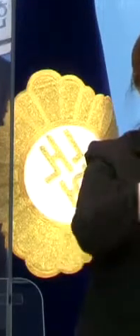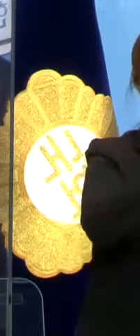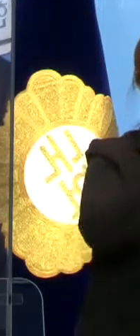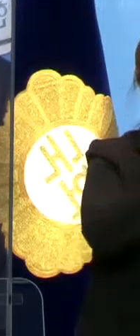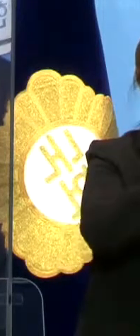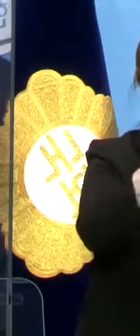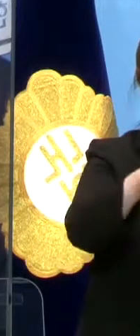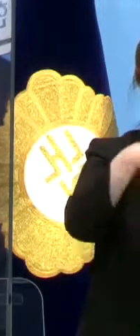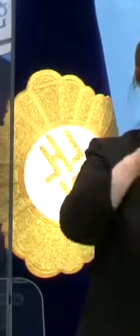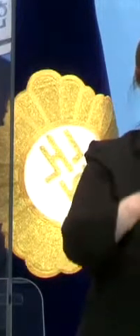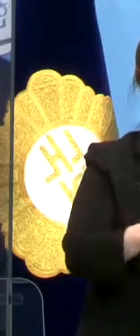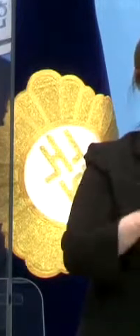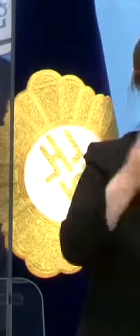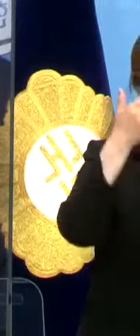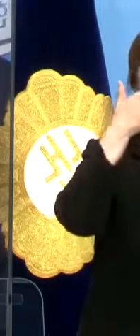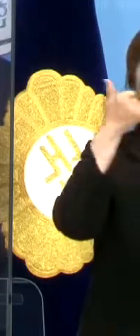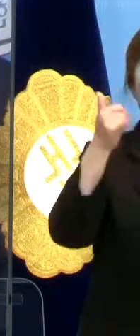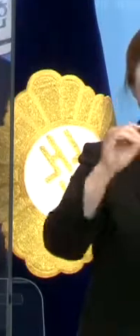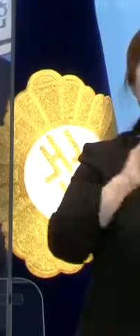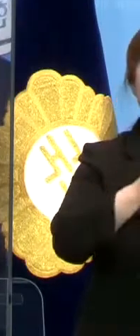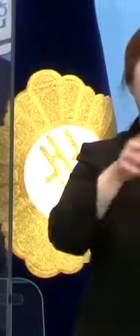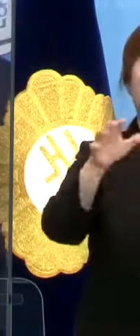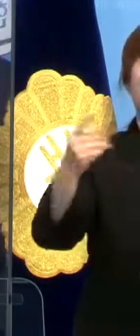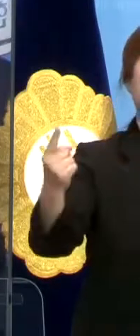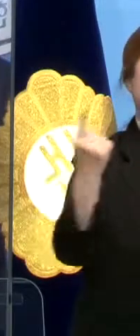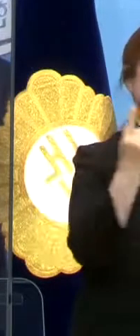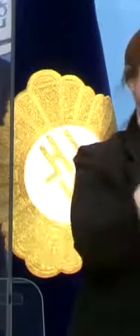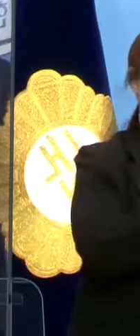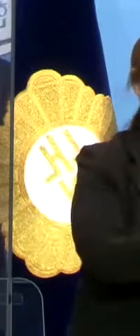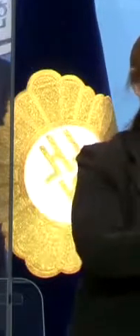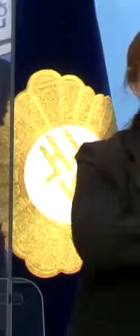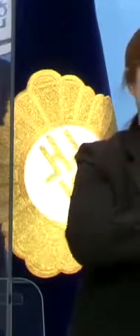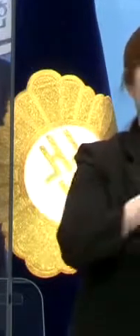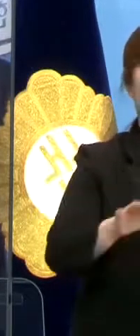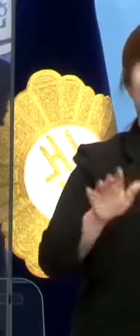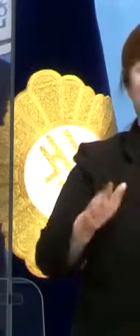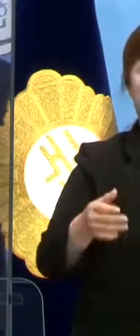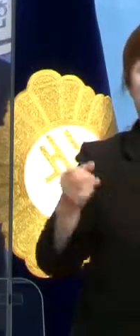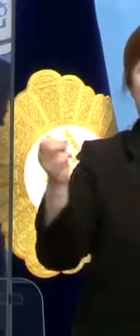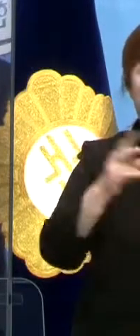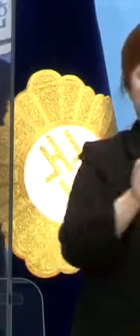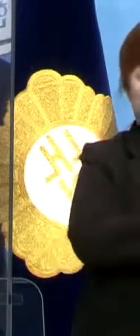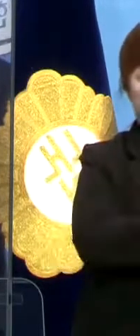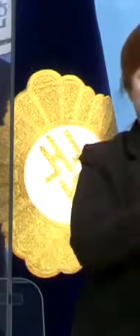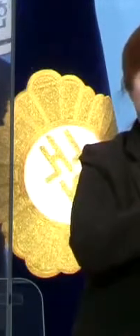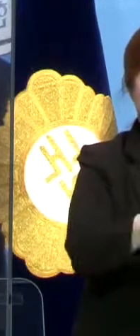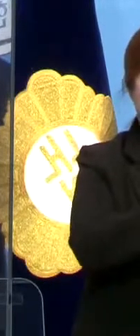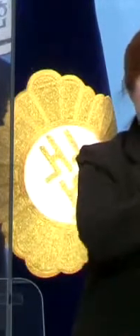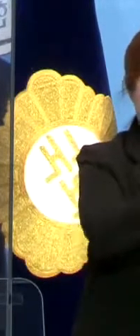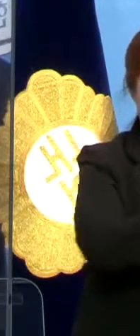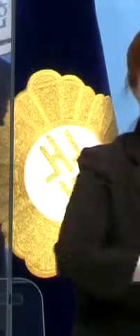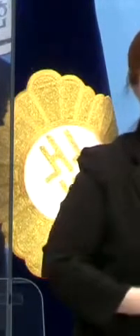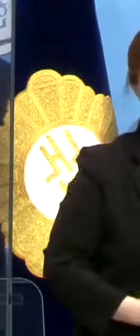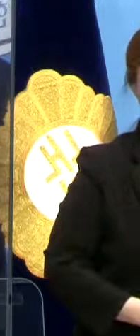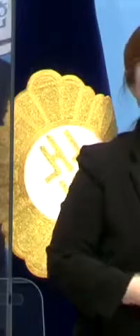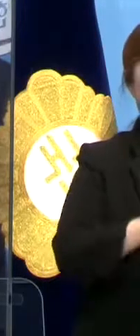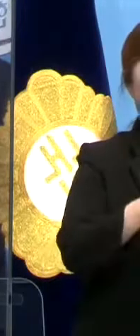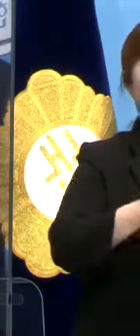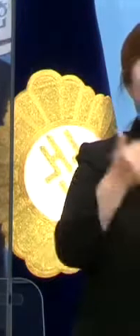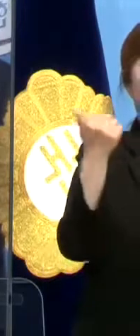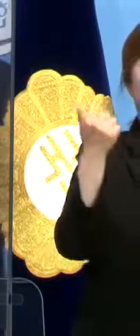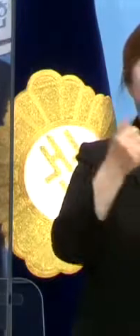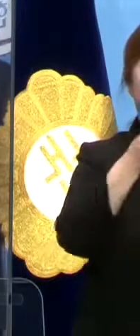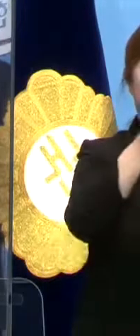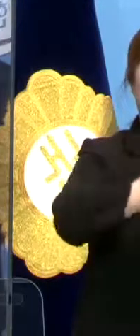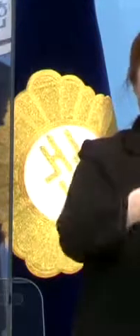대구에서 있고 국회까지 어려운 발걸음 해 주셨습니다 사리를 들려서 다시 한번 위로의 말씀을 드리고요 오늘 회견 참석자